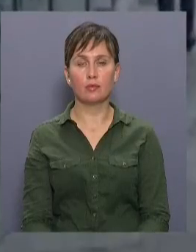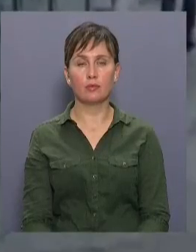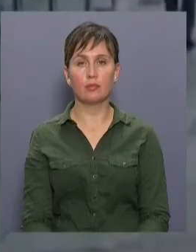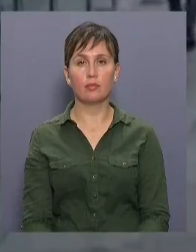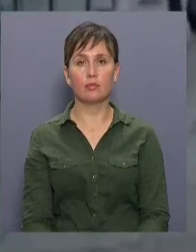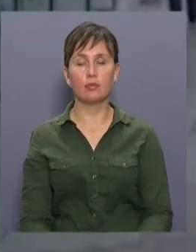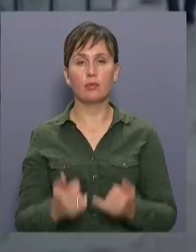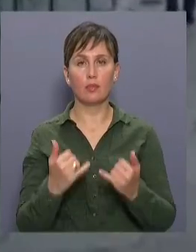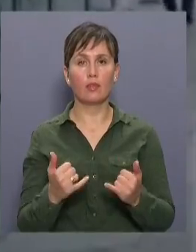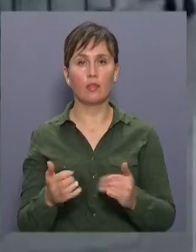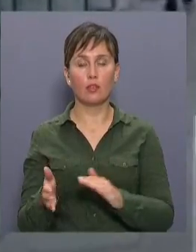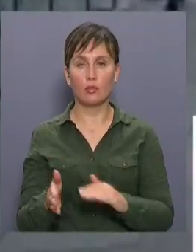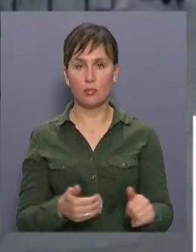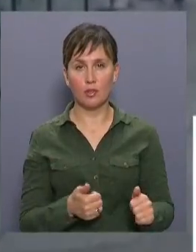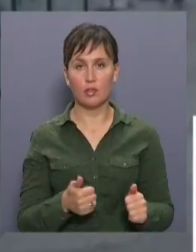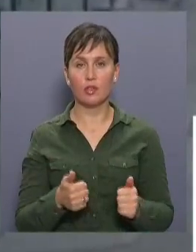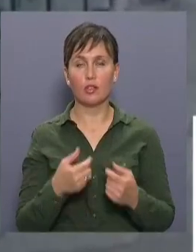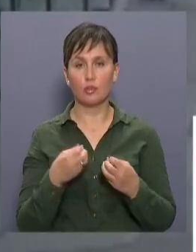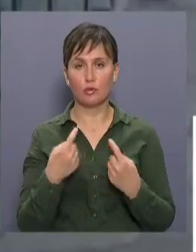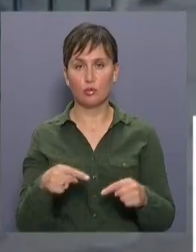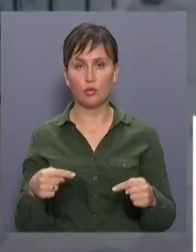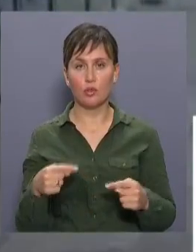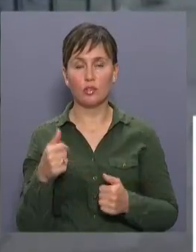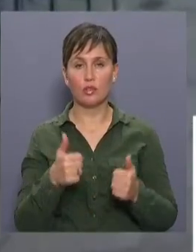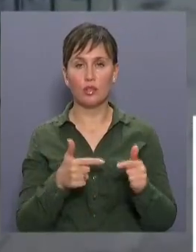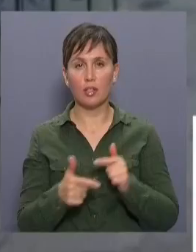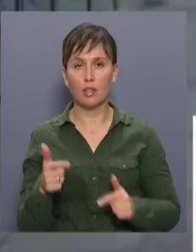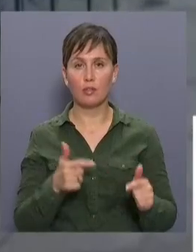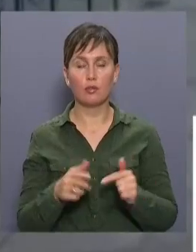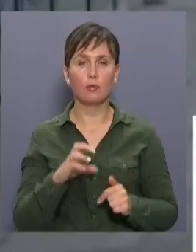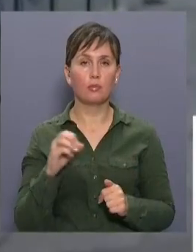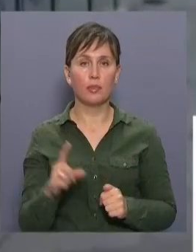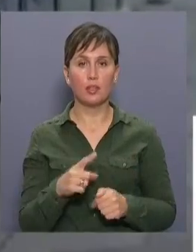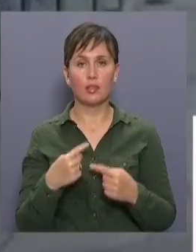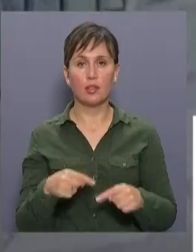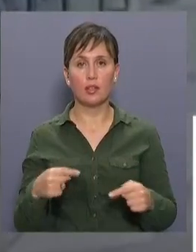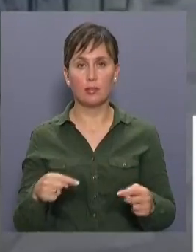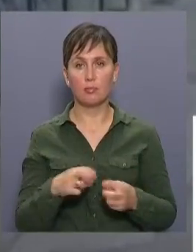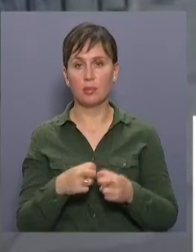Сегодня прошли взвешивание без каких-либо